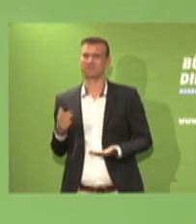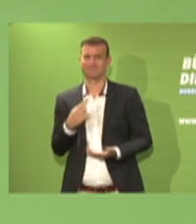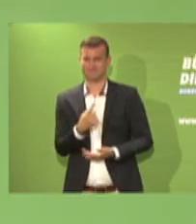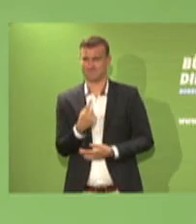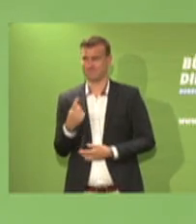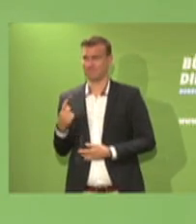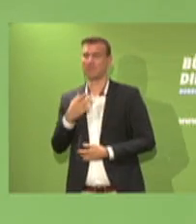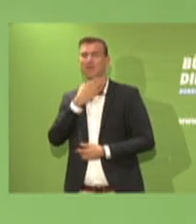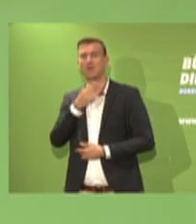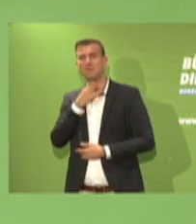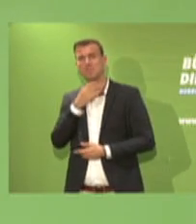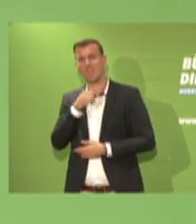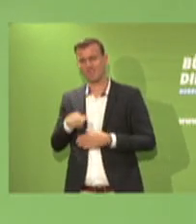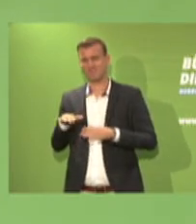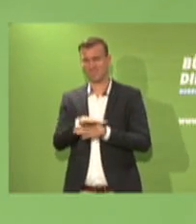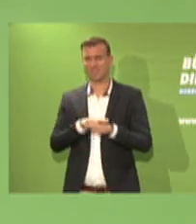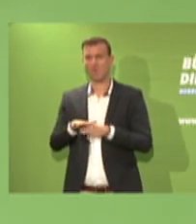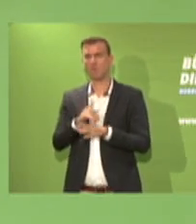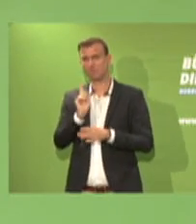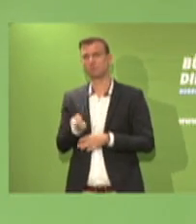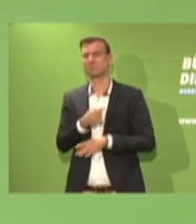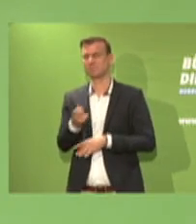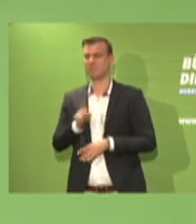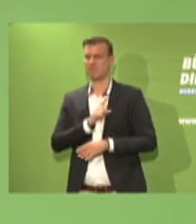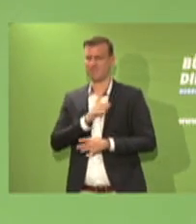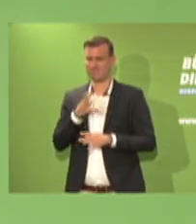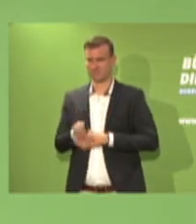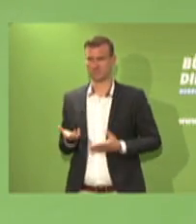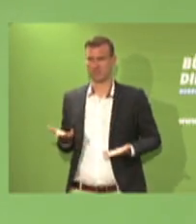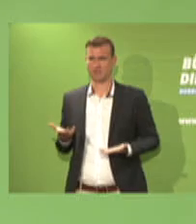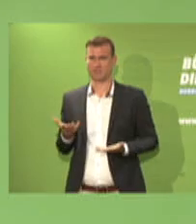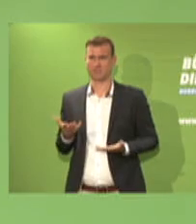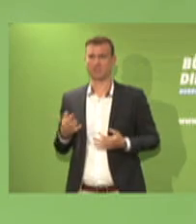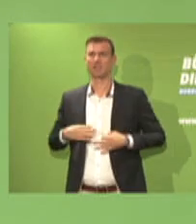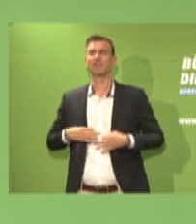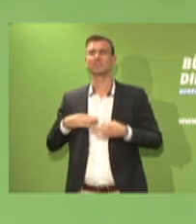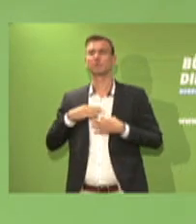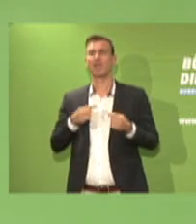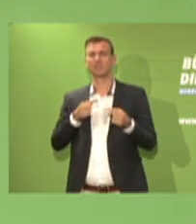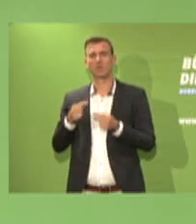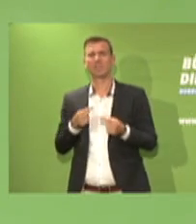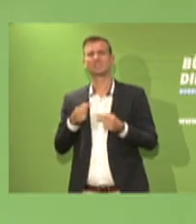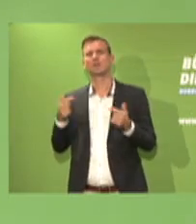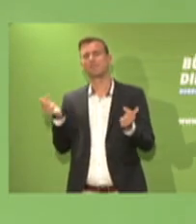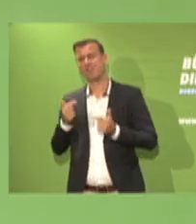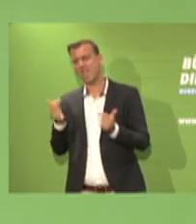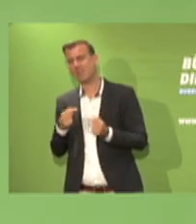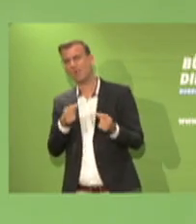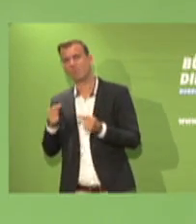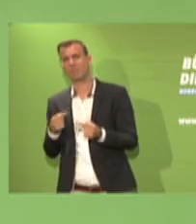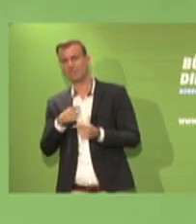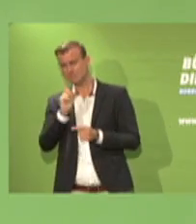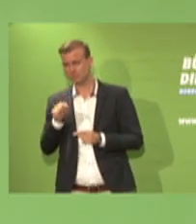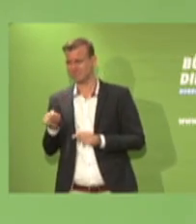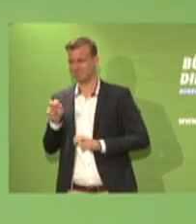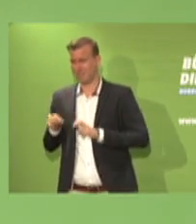diejenigen, die die Bedarfe in der Region feststellen müsst. Ihr müsst die Gesundheitskonferenzen, die Pflegekonferenzen vor Ort